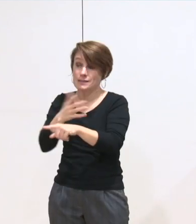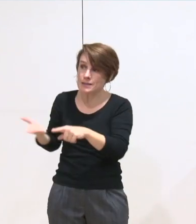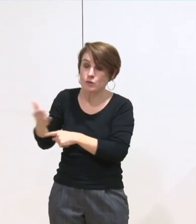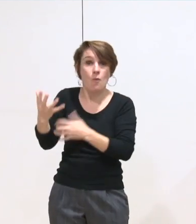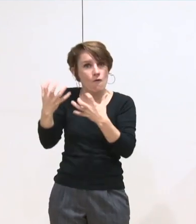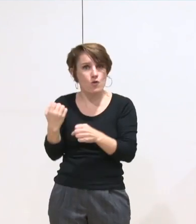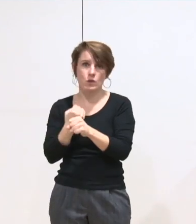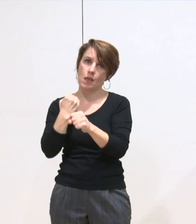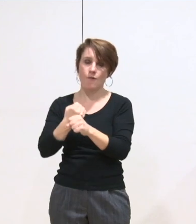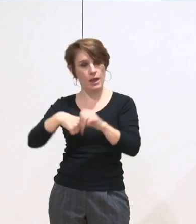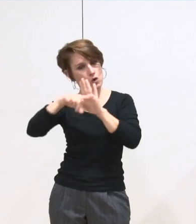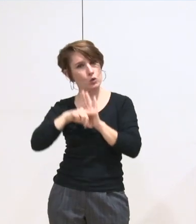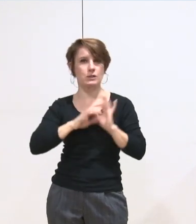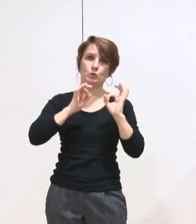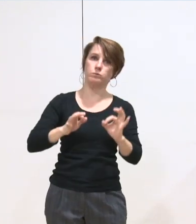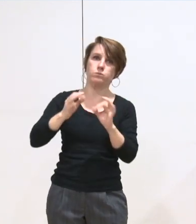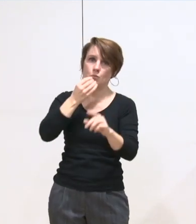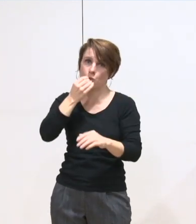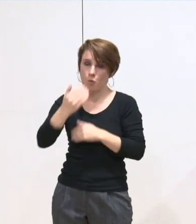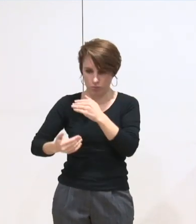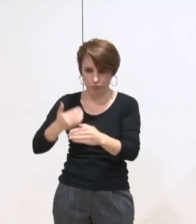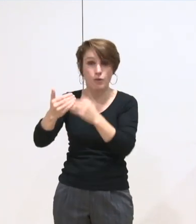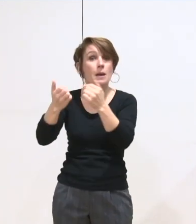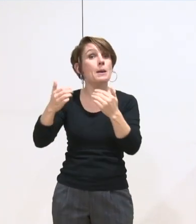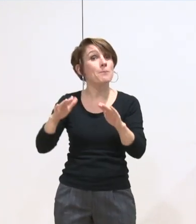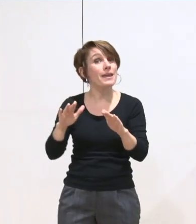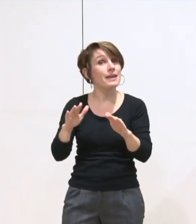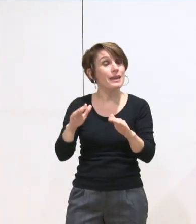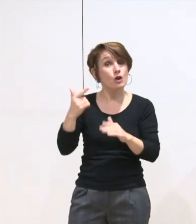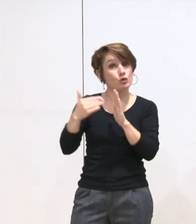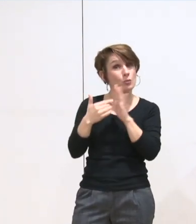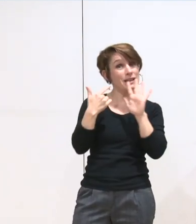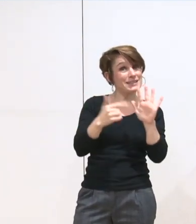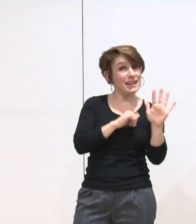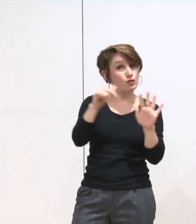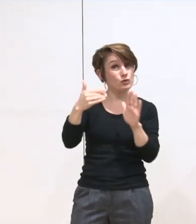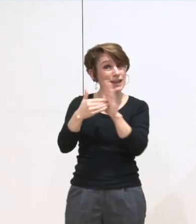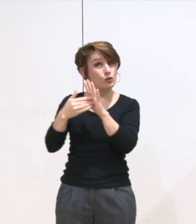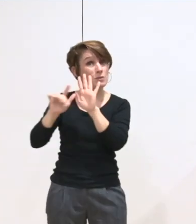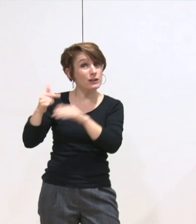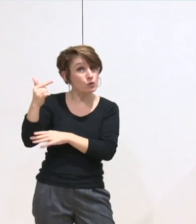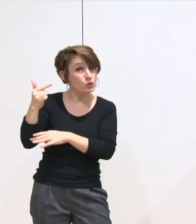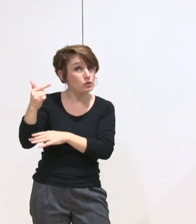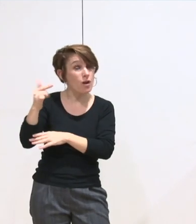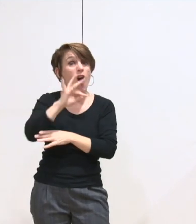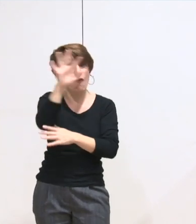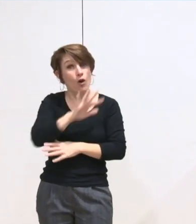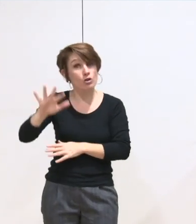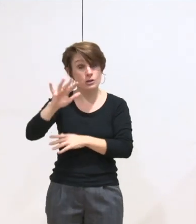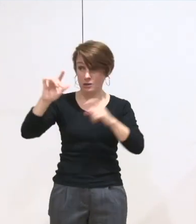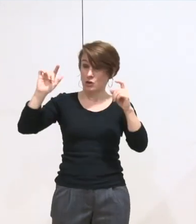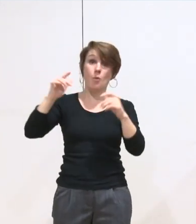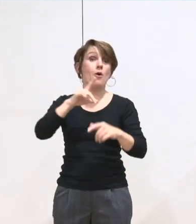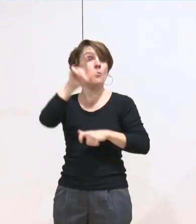Mais entre 2007 et 2012, la France a perdu 9000 policiers nationaux. 9000